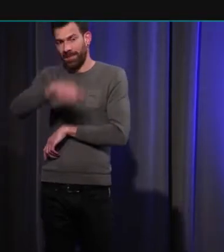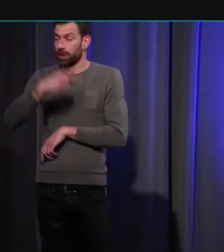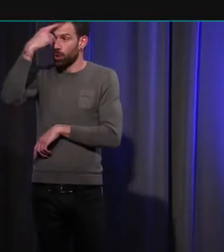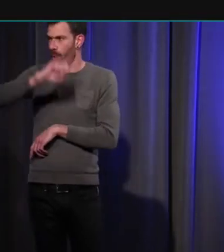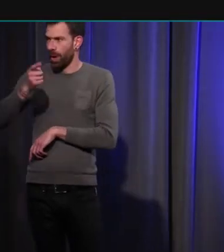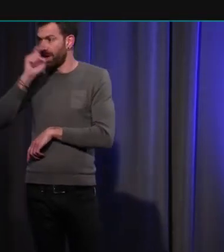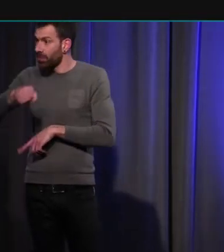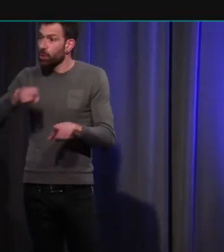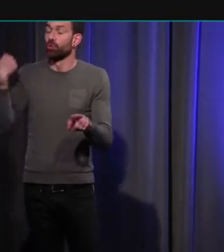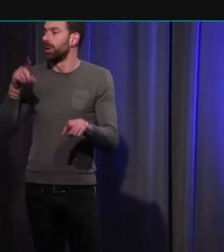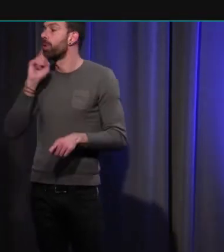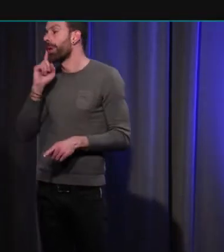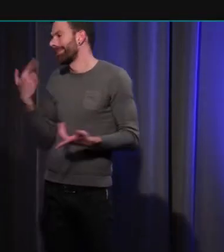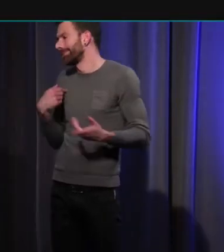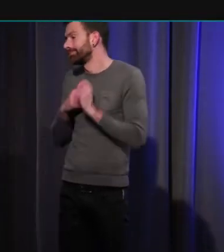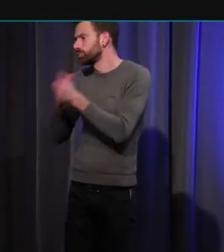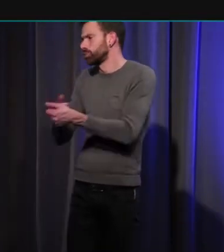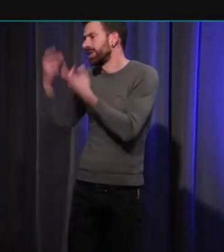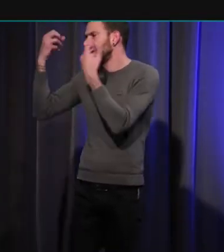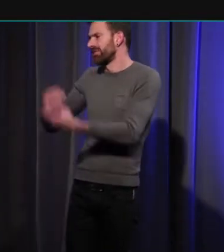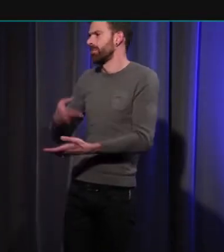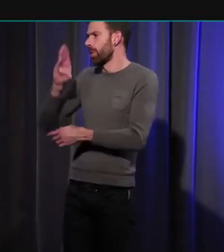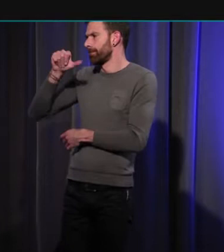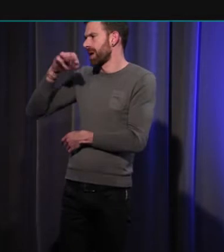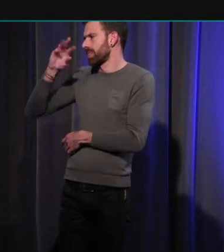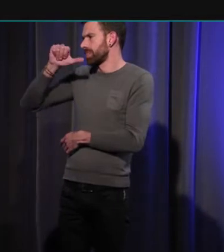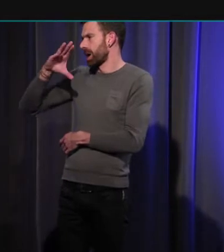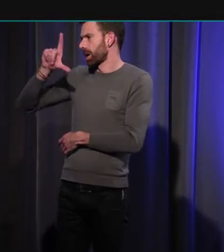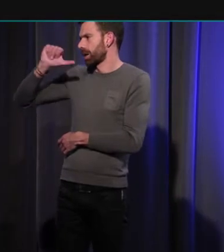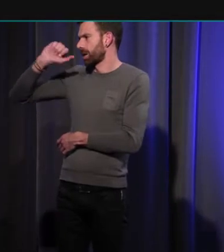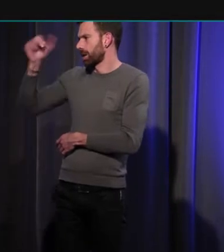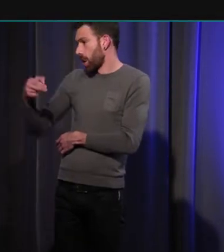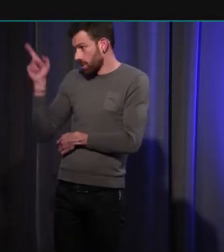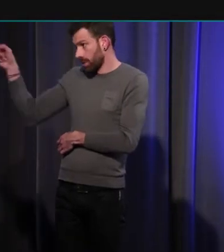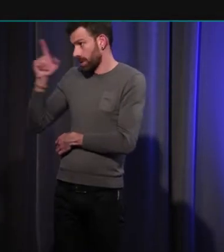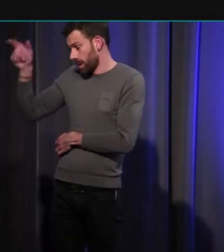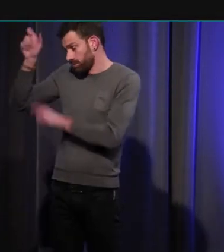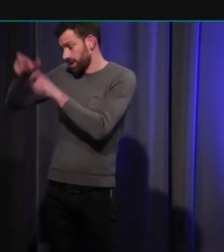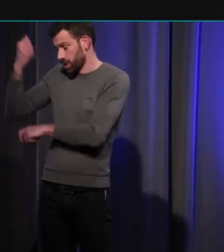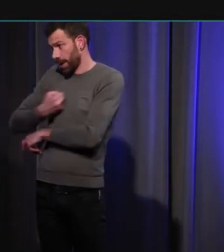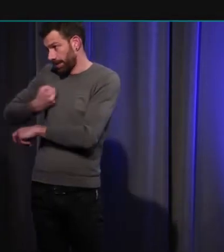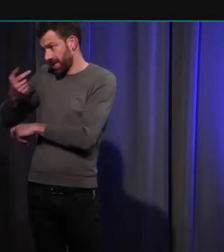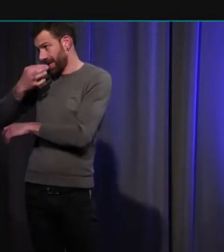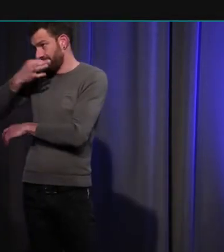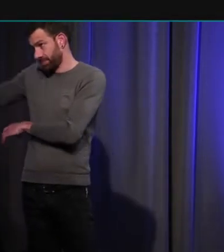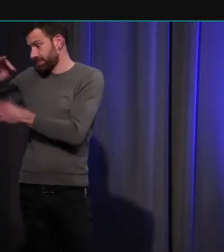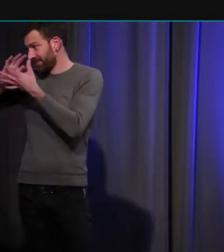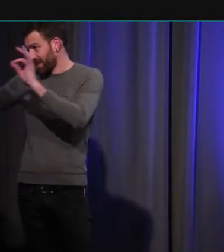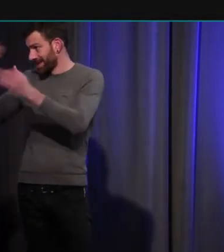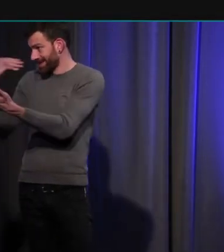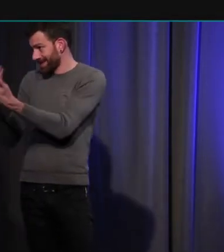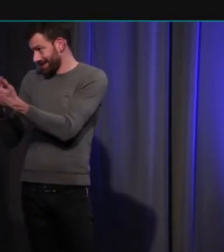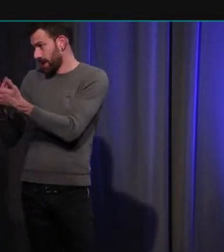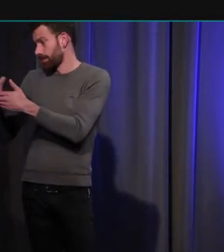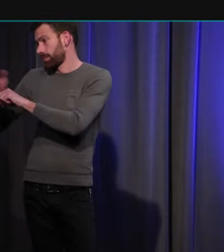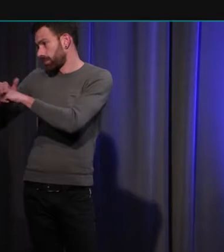resté sur le bataclan et sait c'est que sourate qui avait été citée par les par les criminels par les terroristes pour justifier leurs